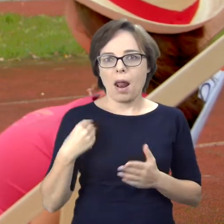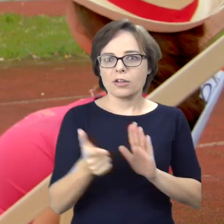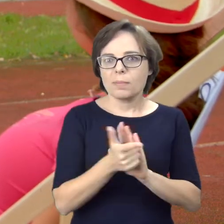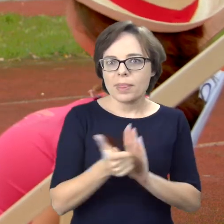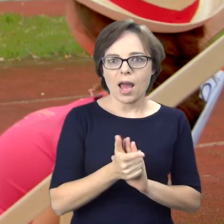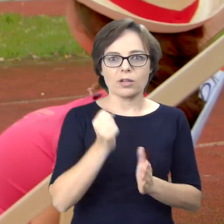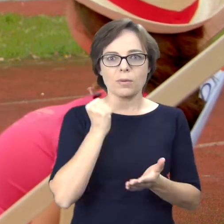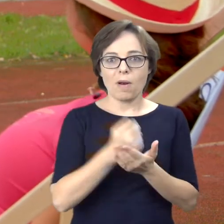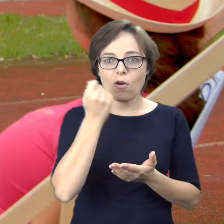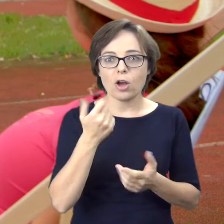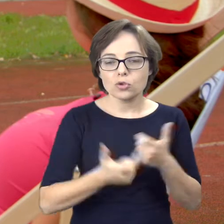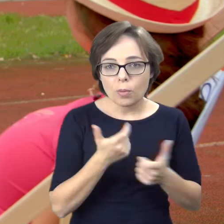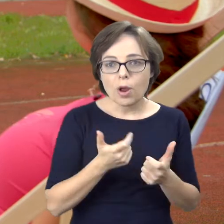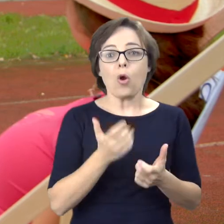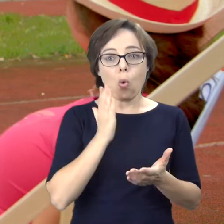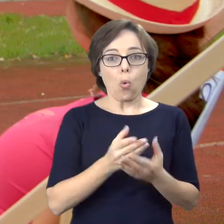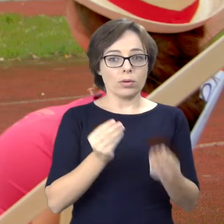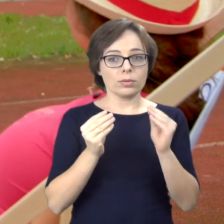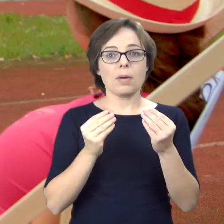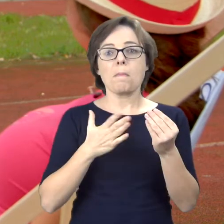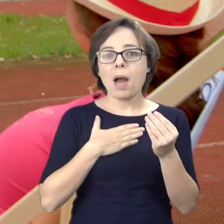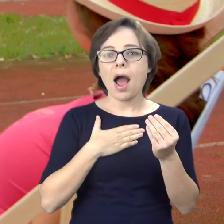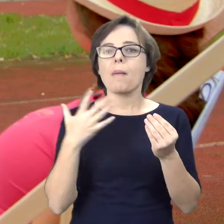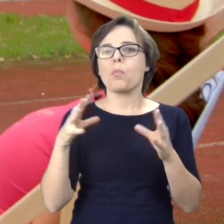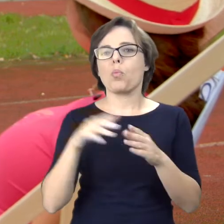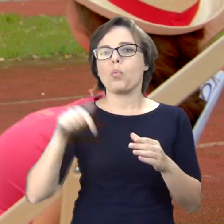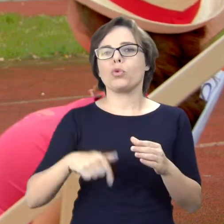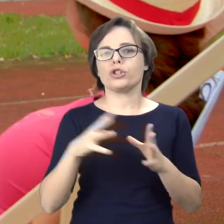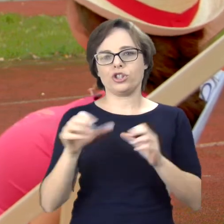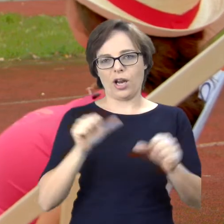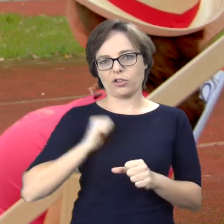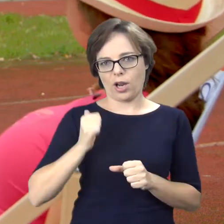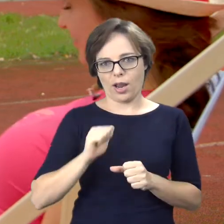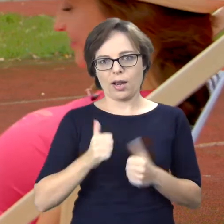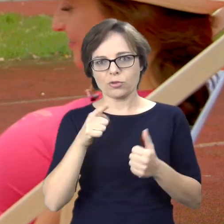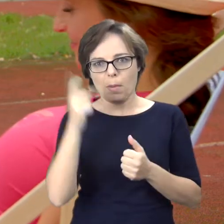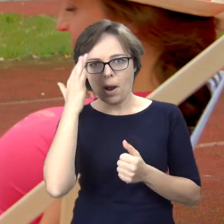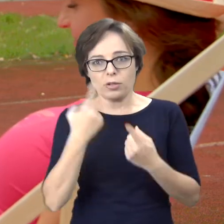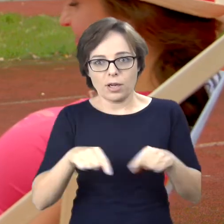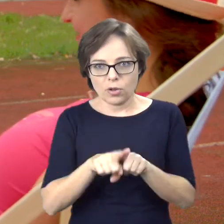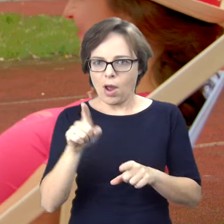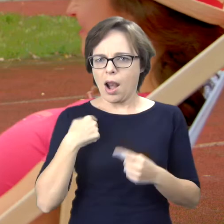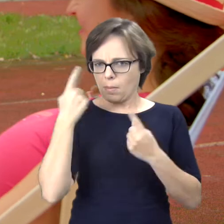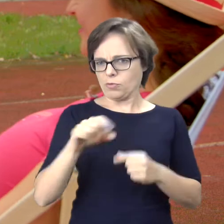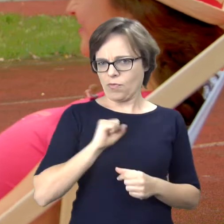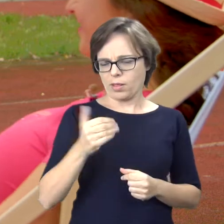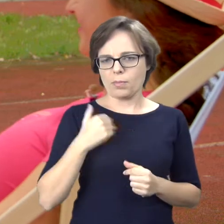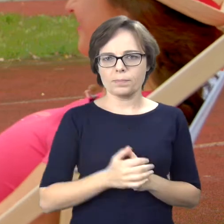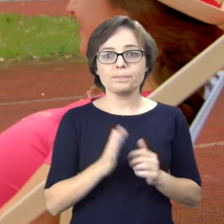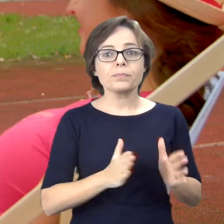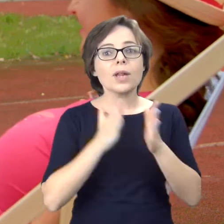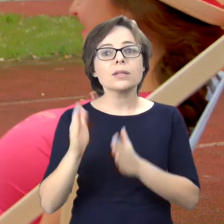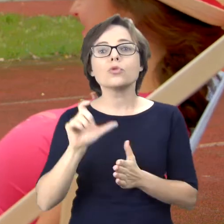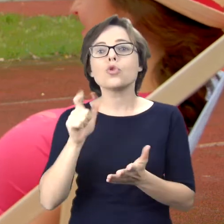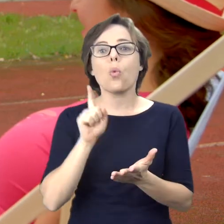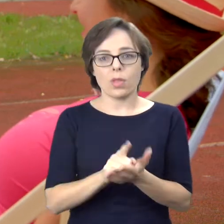masz prawo jazdy, to w sumie jesteś naprawdę gówniarzem jeszcze, nie? I 10 lat musiałem poczekać, żeby dorosnąć i to zrealizować, ale myślę, że to było fajne. Kolejna rzecz, którą udało mi